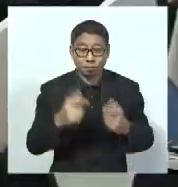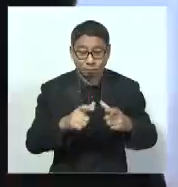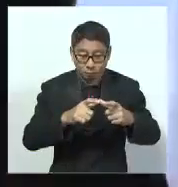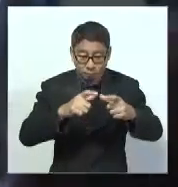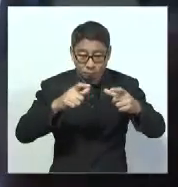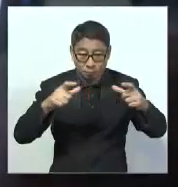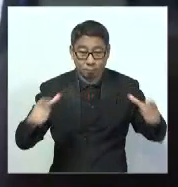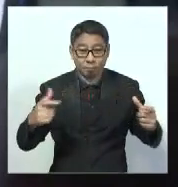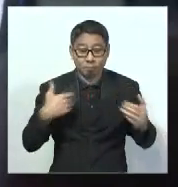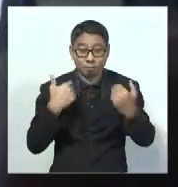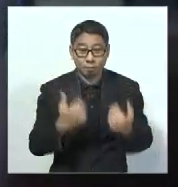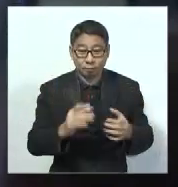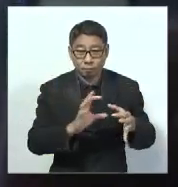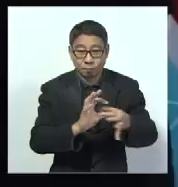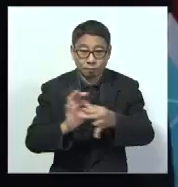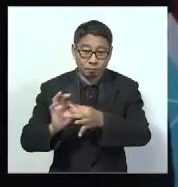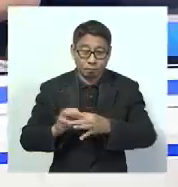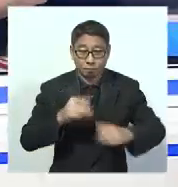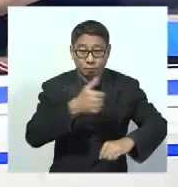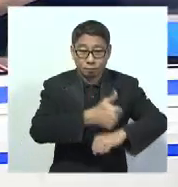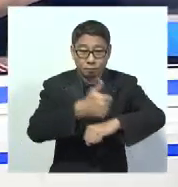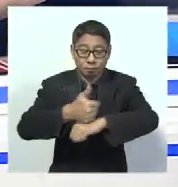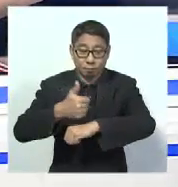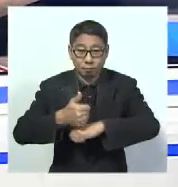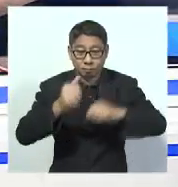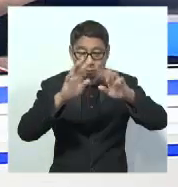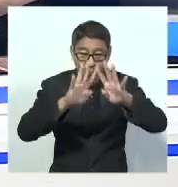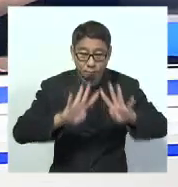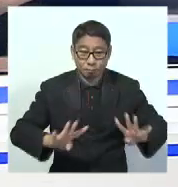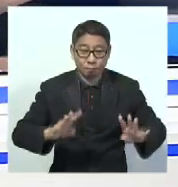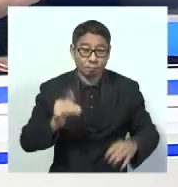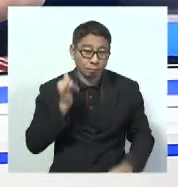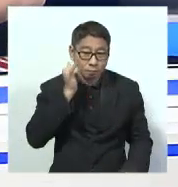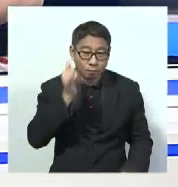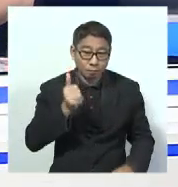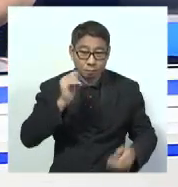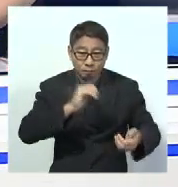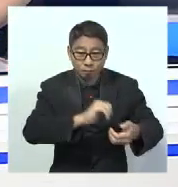างทีเดียวนะครับเพราะว่าเกี่ยวข้องกับผู้นำอาเซียนด้วยเอเชียด้วยแล้วก็ฝั่งยุโรปก็จะเข้าด้วยนะครับ